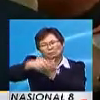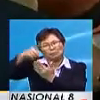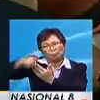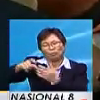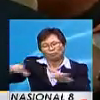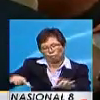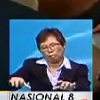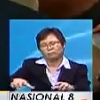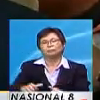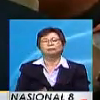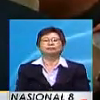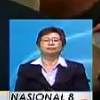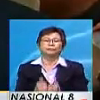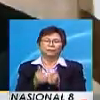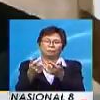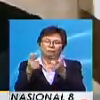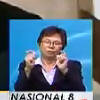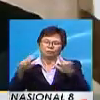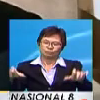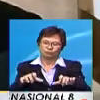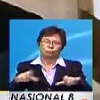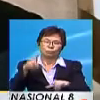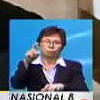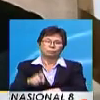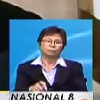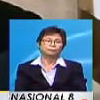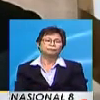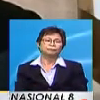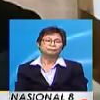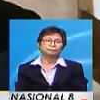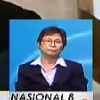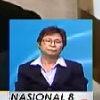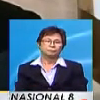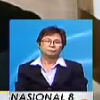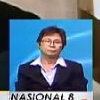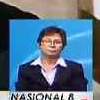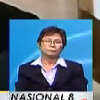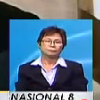dilaksana dengan segera pertamanya